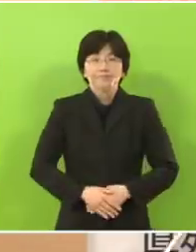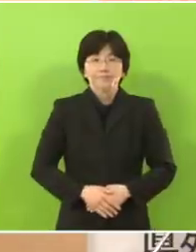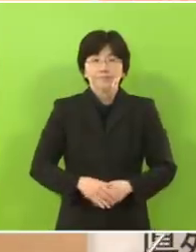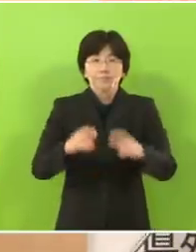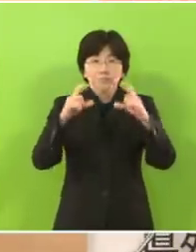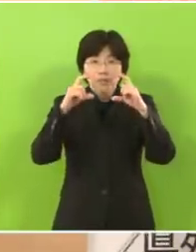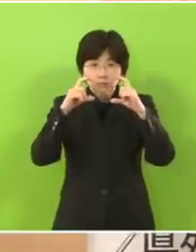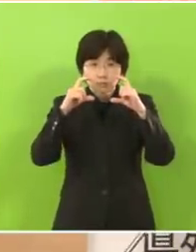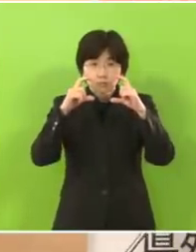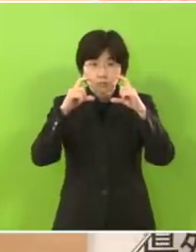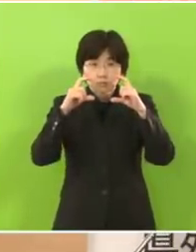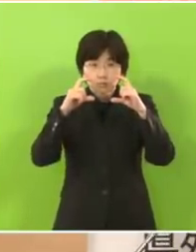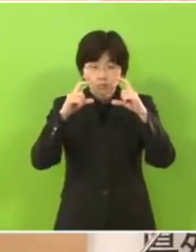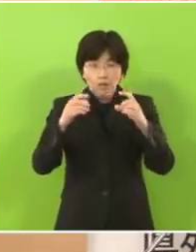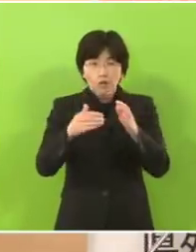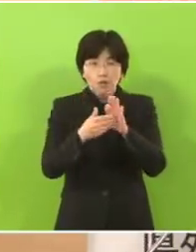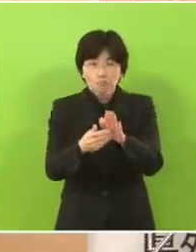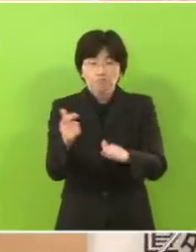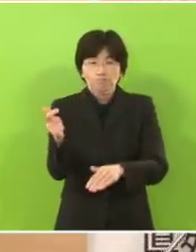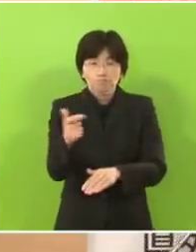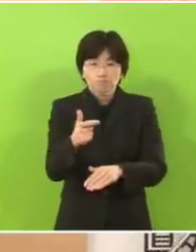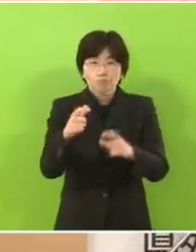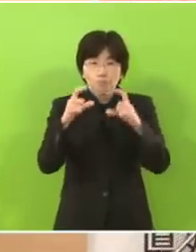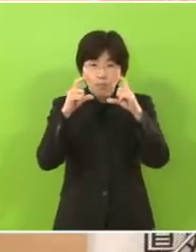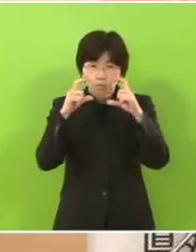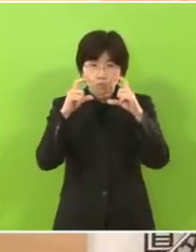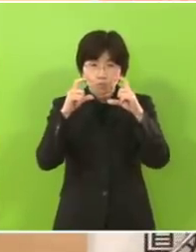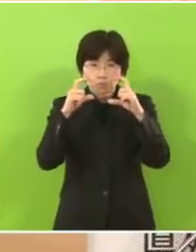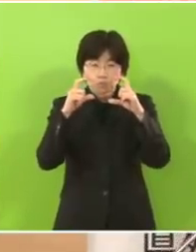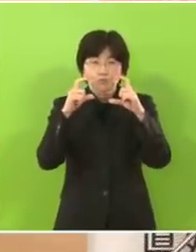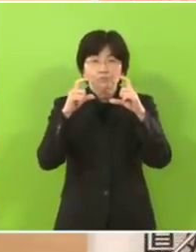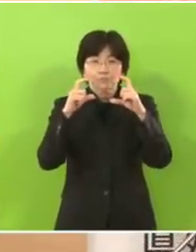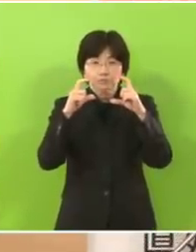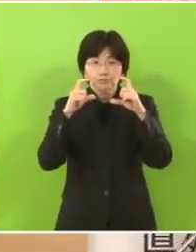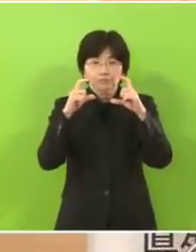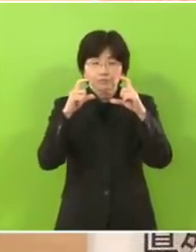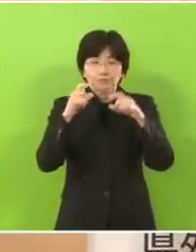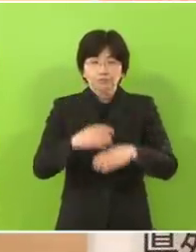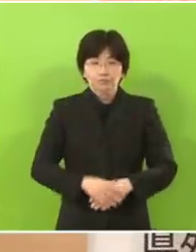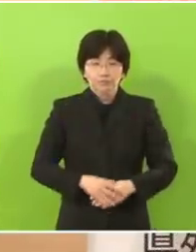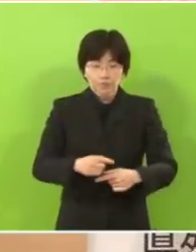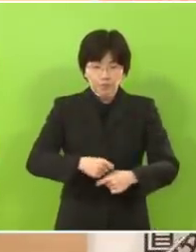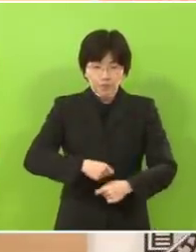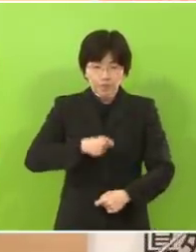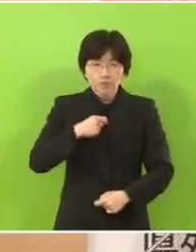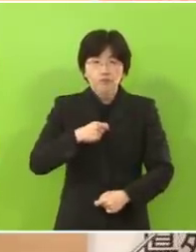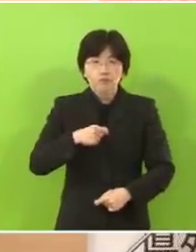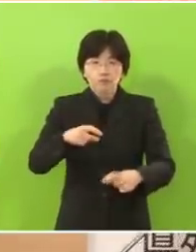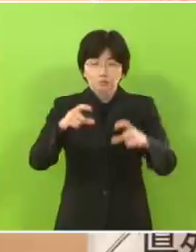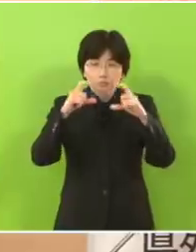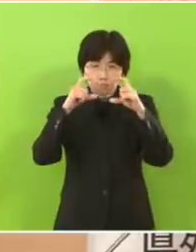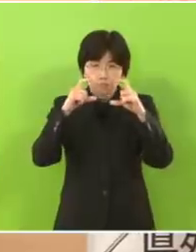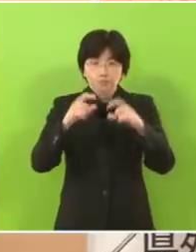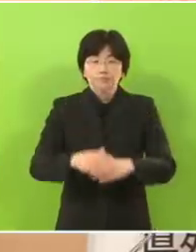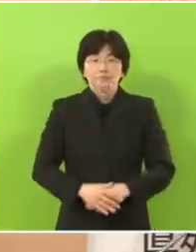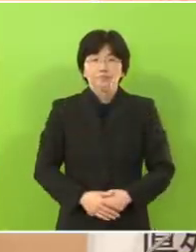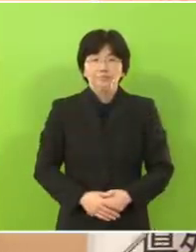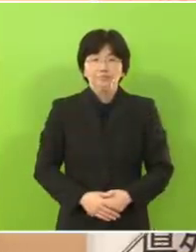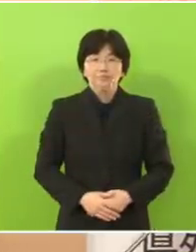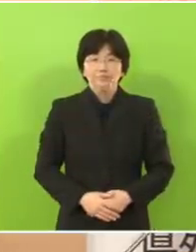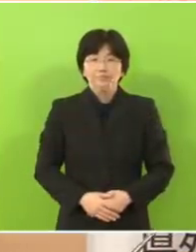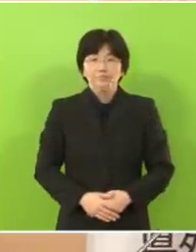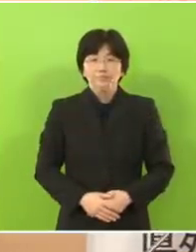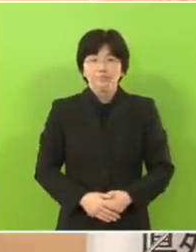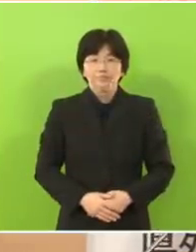マスクは不織布マスク機能同等のものを花も含めてしっかりと着用するということ